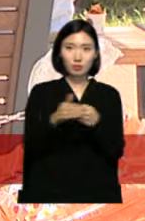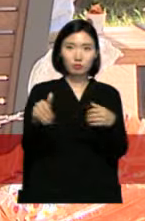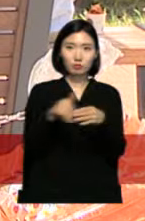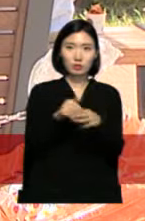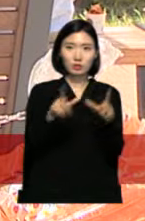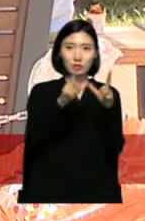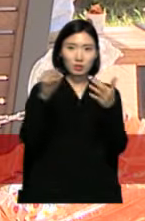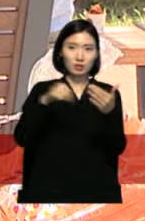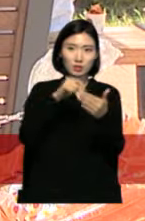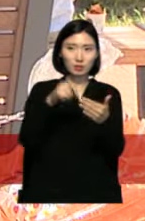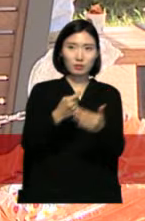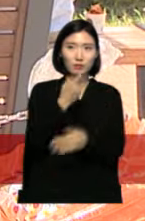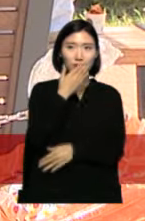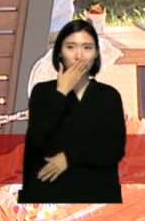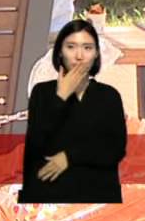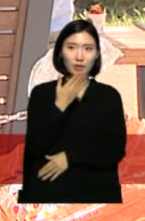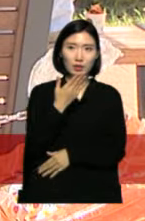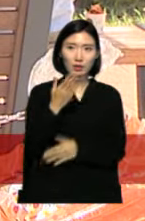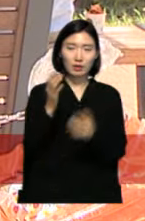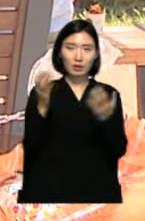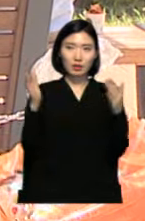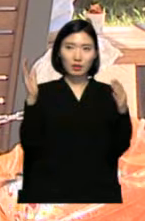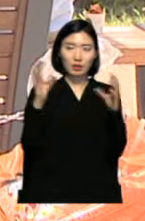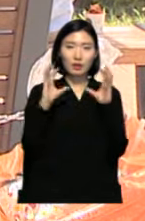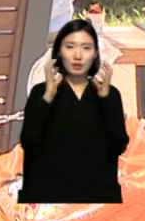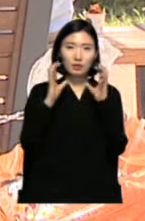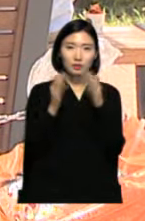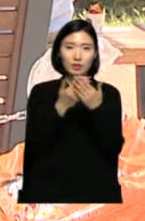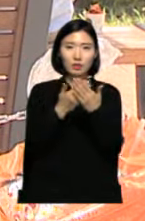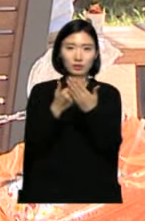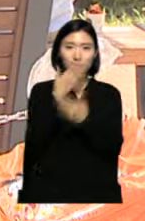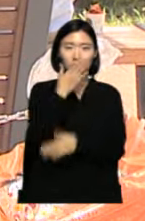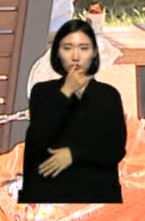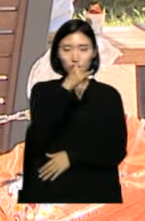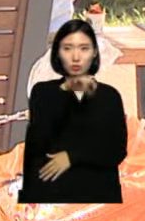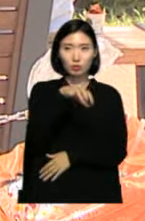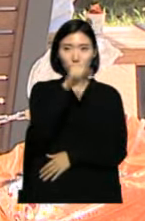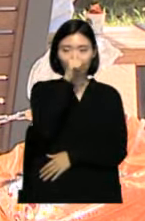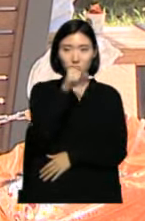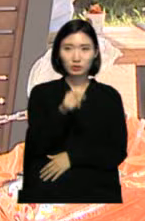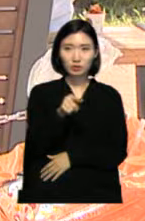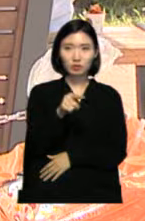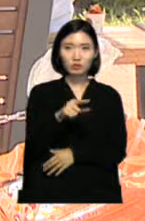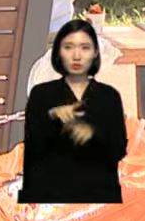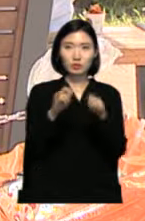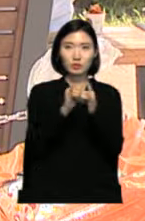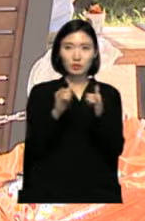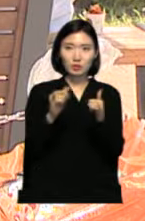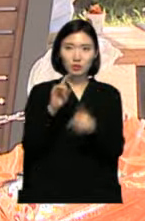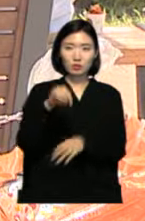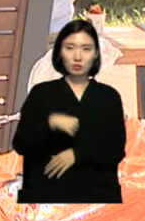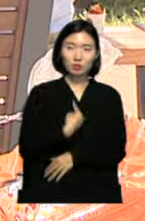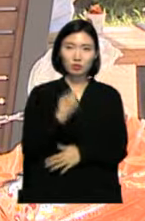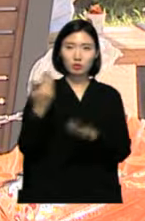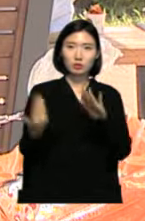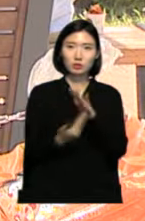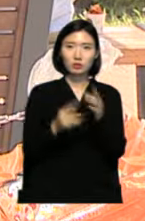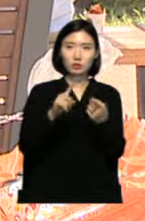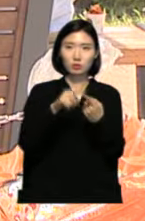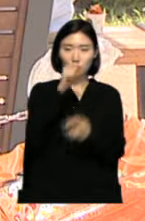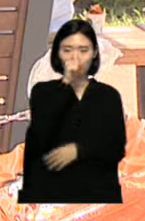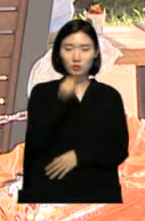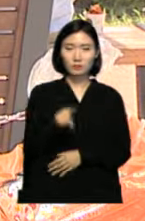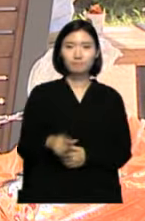그 안에서도 배울 수 있고 아이들이 학습할 수 있는 공간이 따로 되어 있는 것이 큰 장점이고요. 그리고 또 주민들의 자치로 이루어진다는 것이 또 가장